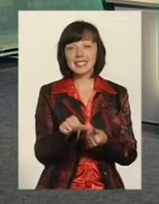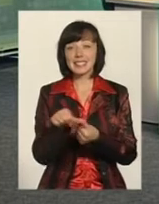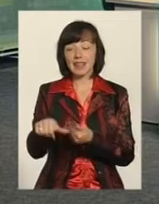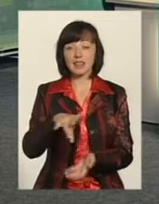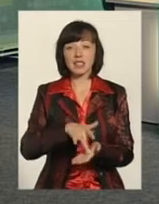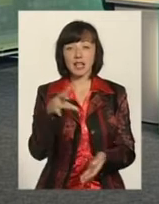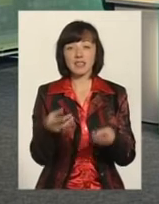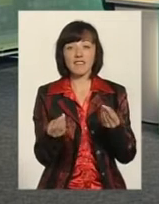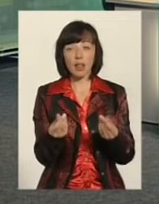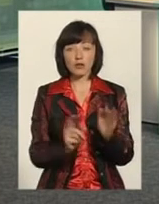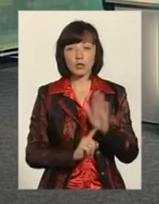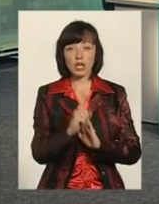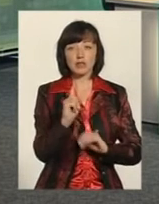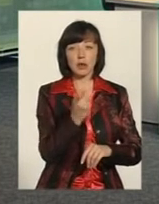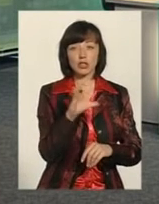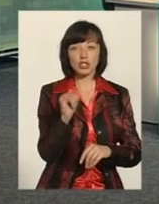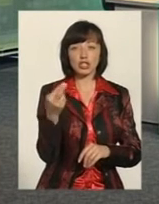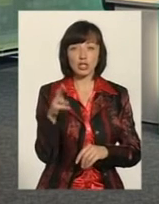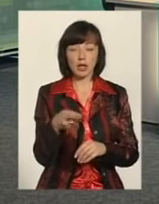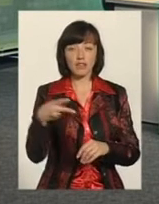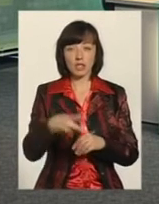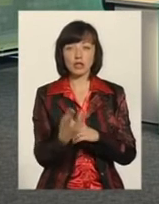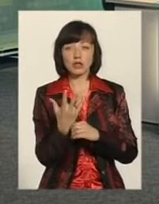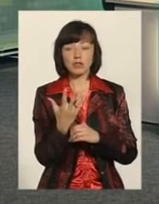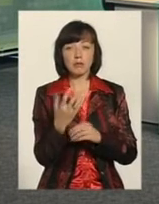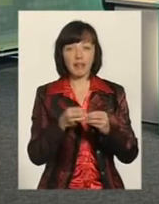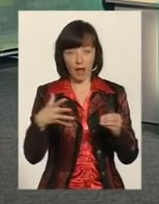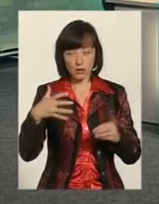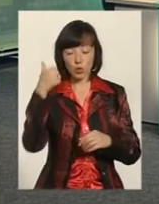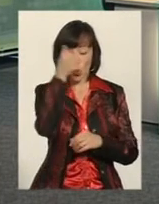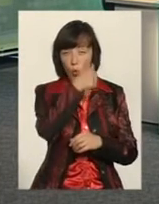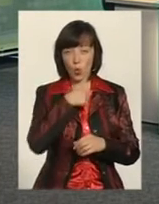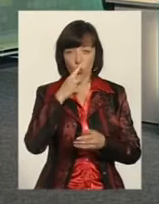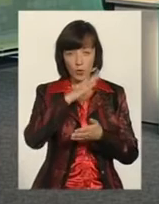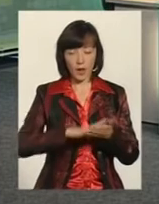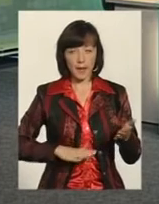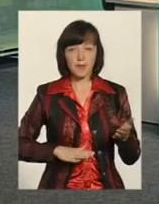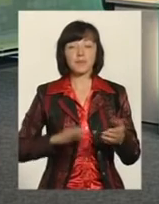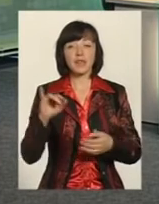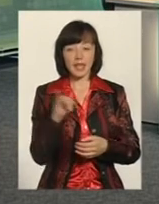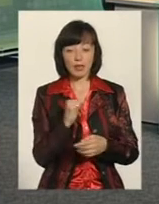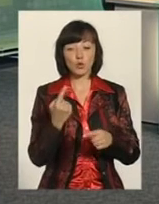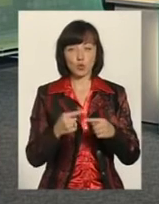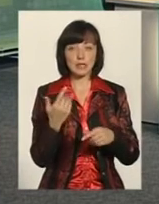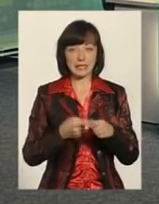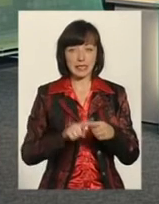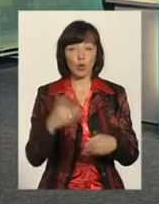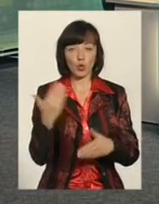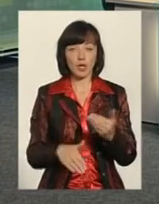фінансова почалася у нас з 1 січня 2005 року, 2015 року, я перепрошую, і вона вже є.